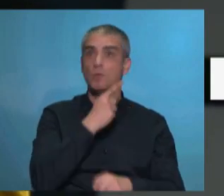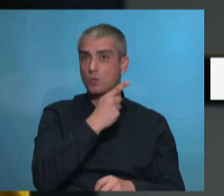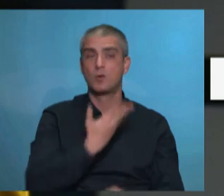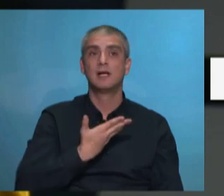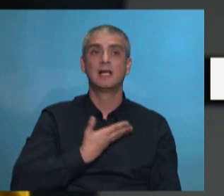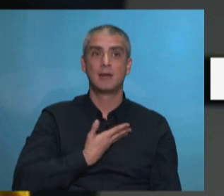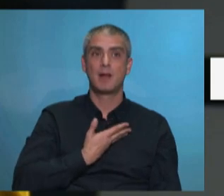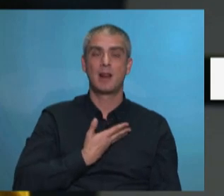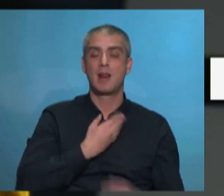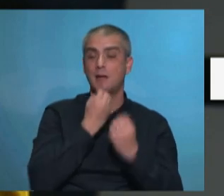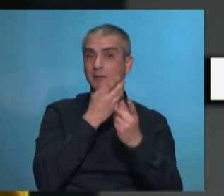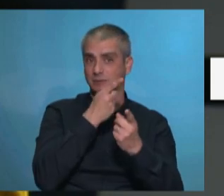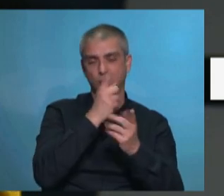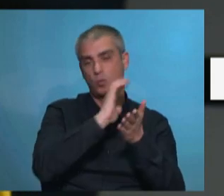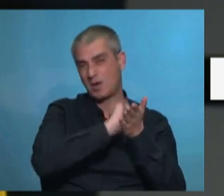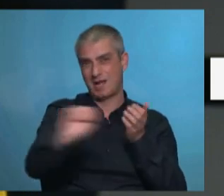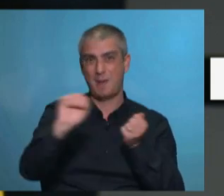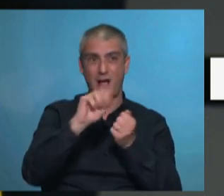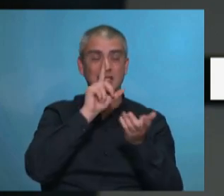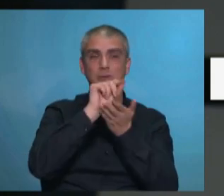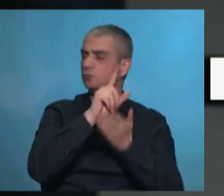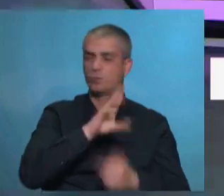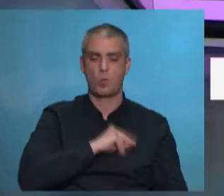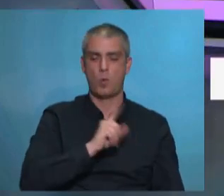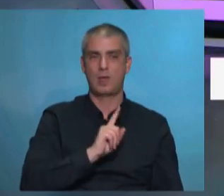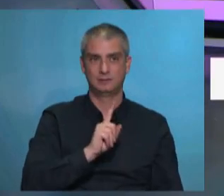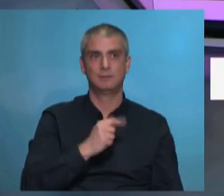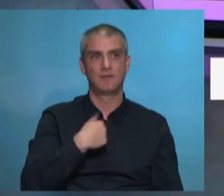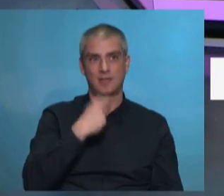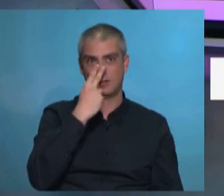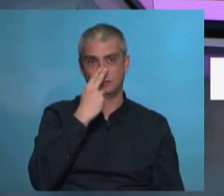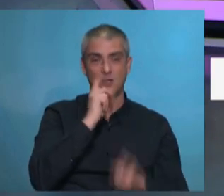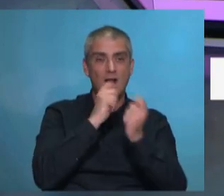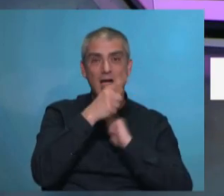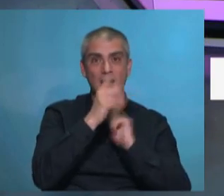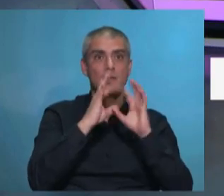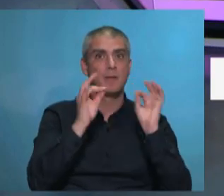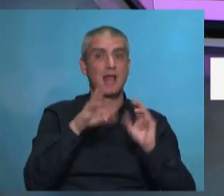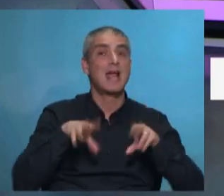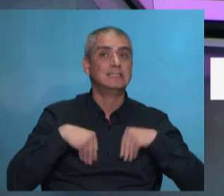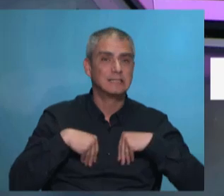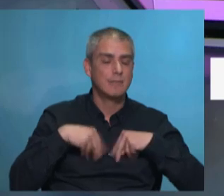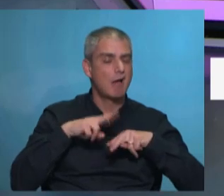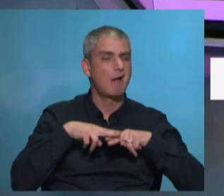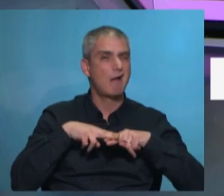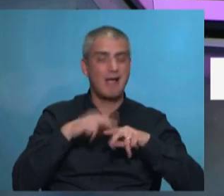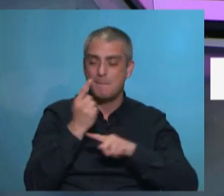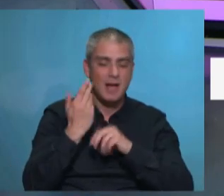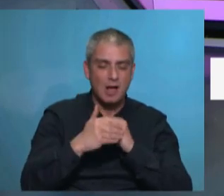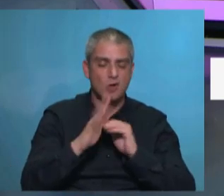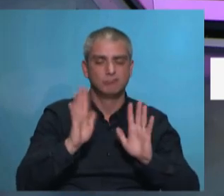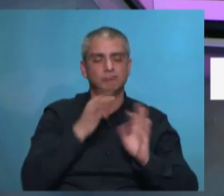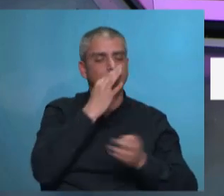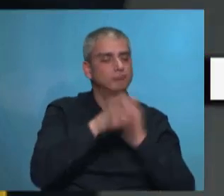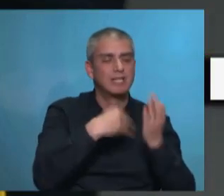איזה שהם מסרים שהוא יוריד את הציוצים, הוא לא הסכים. אנחנו ניסינו לראיין אותו, בהתחלה הוא הסכים, אבל אחרי זה, ברגע האחרון, הוא התייעץ עם